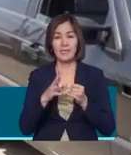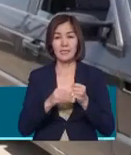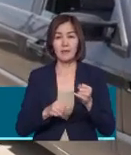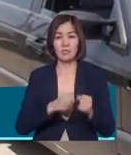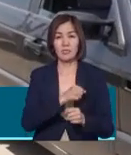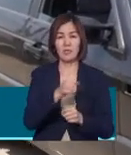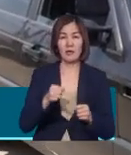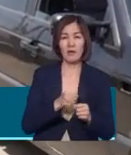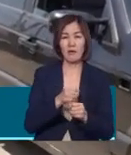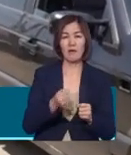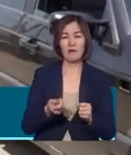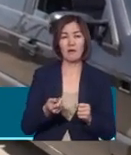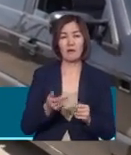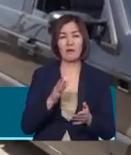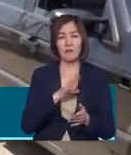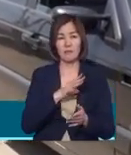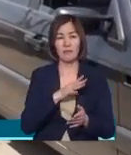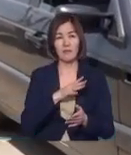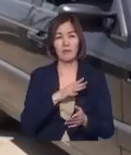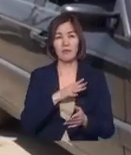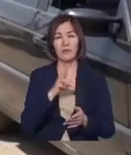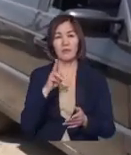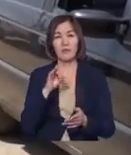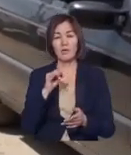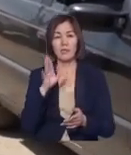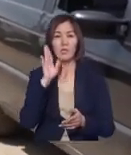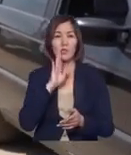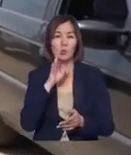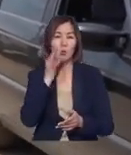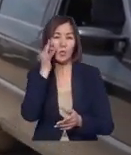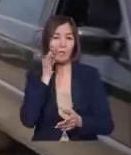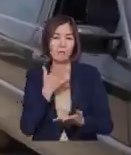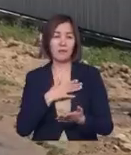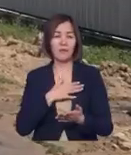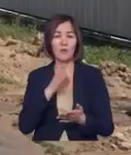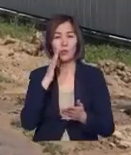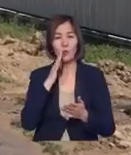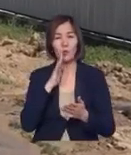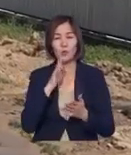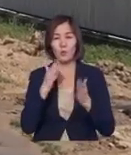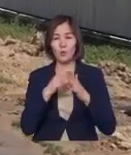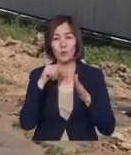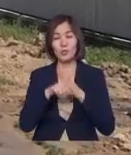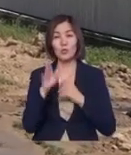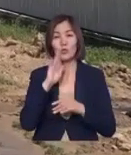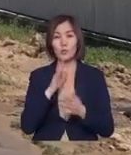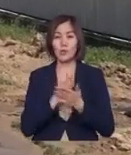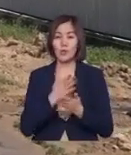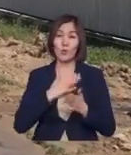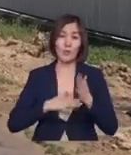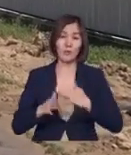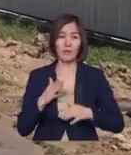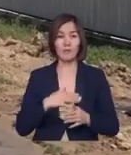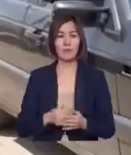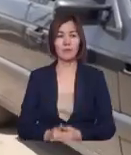қайнар қараталдың асы ғой. Сол су тәтті, үйге кіргізіп, қуанып жатыр, мәз болып. Осыған дейін қандай су